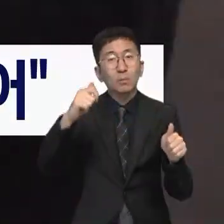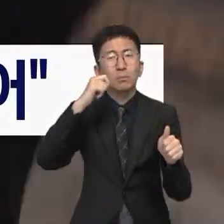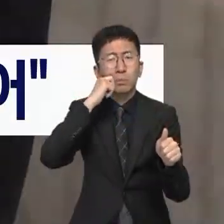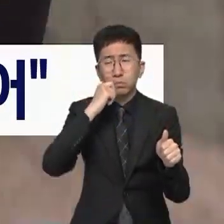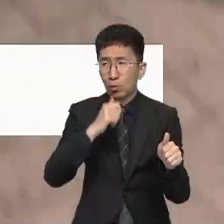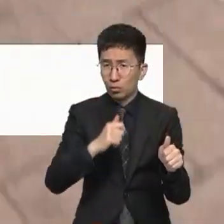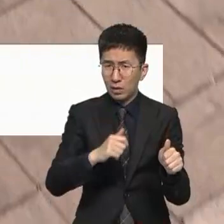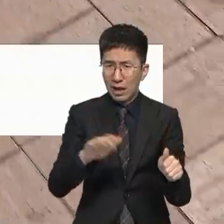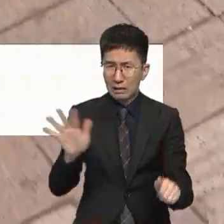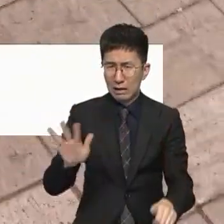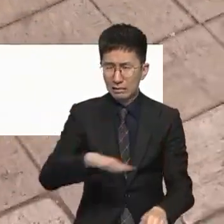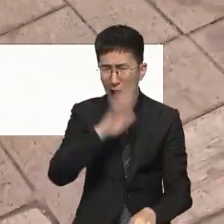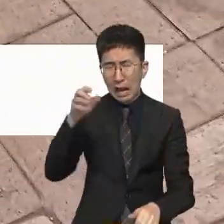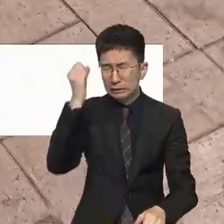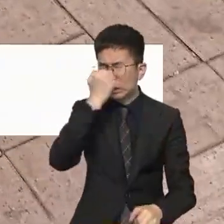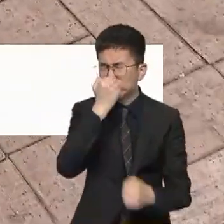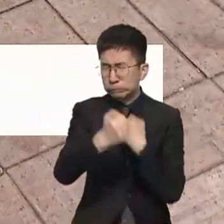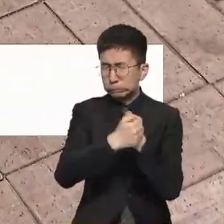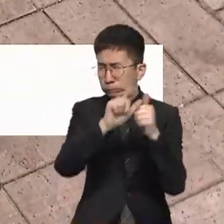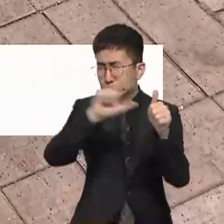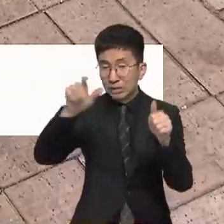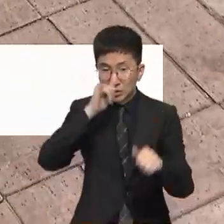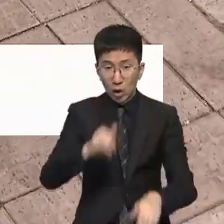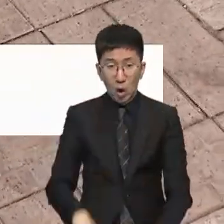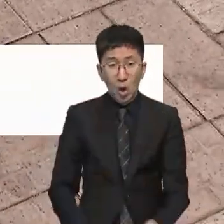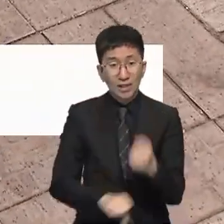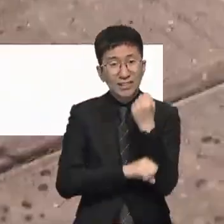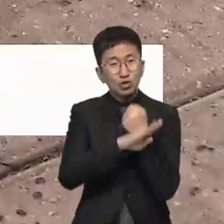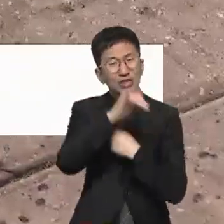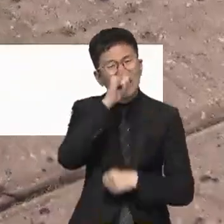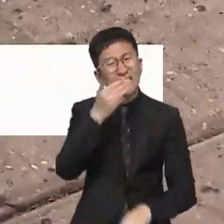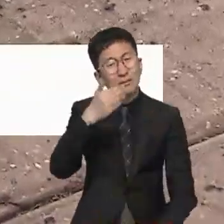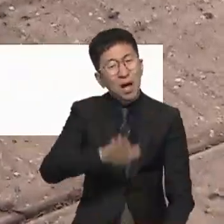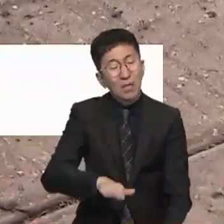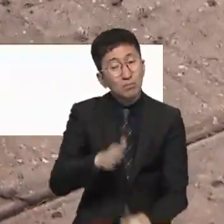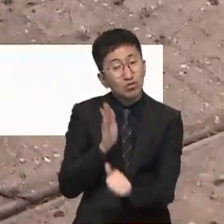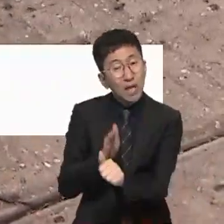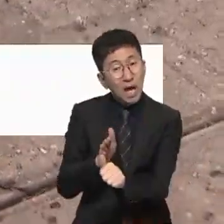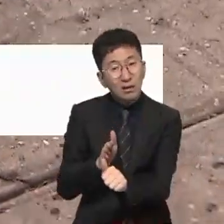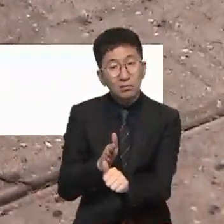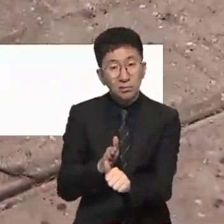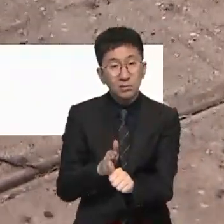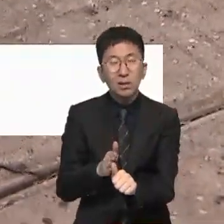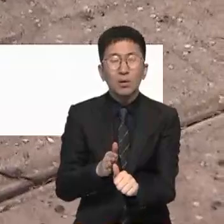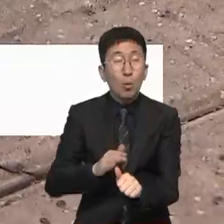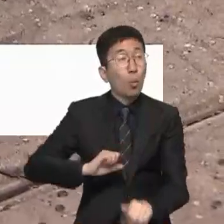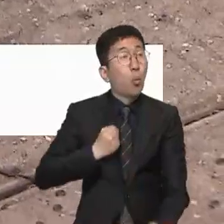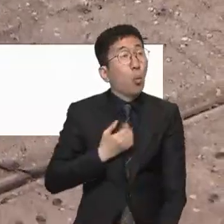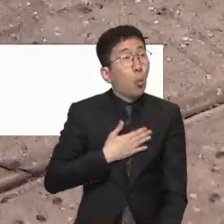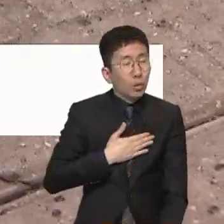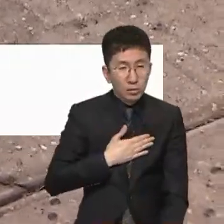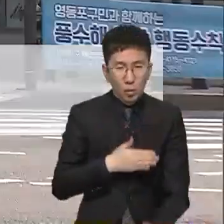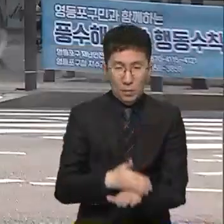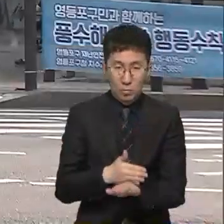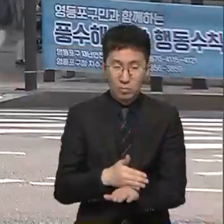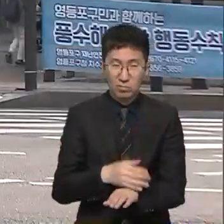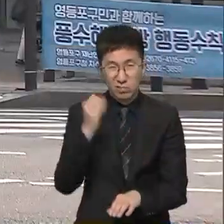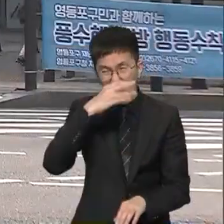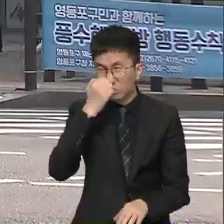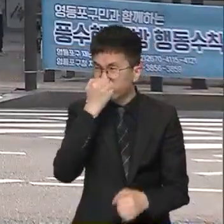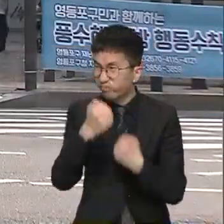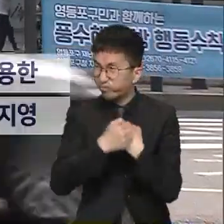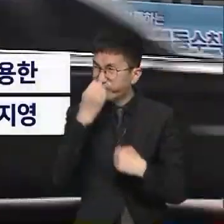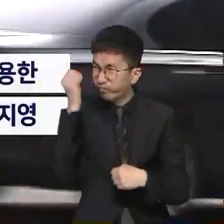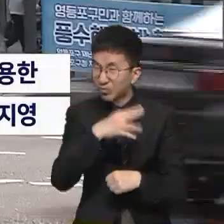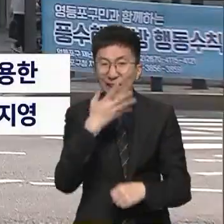겁니다. 말 그대로 그냥 가이드라인이에요. 그거 지켜달라고 해서 지켜주면 고마운 거고 안 지켜주면. 결국